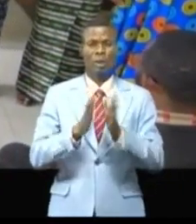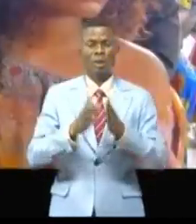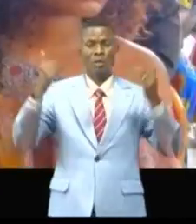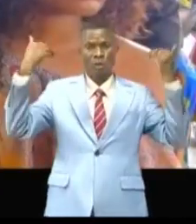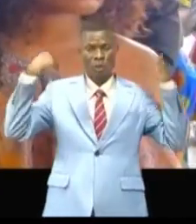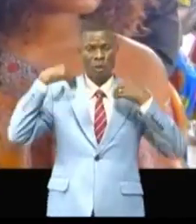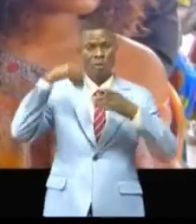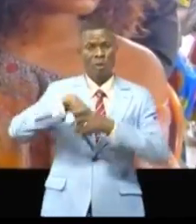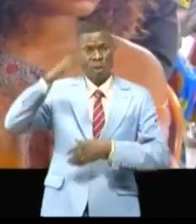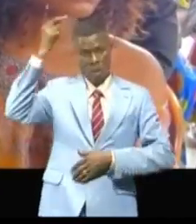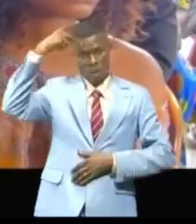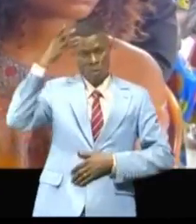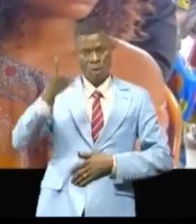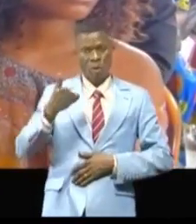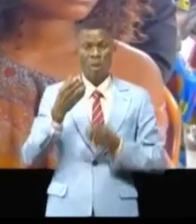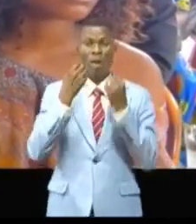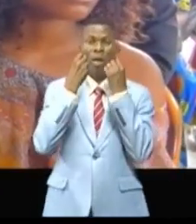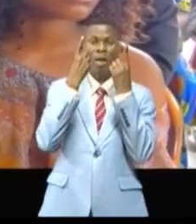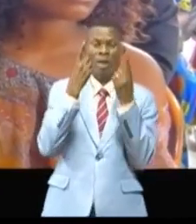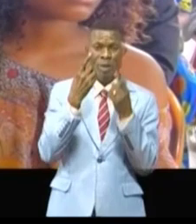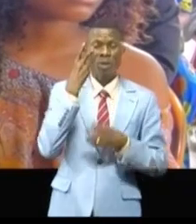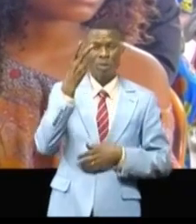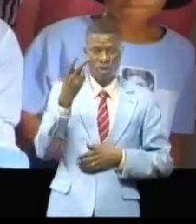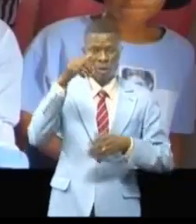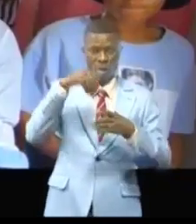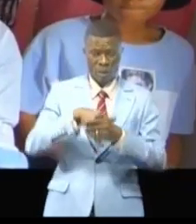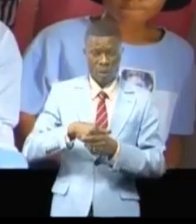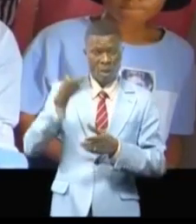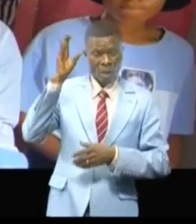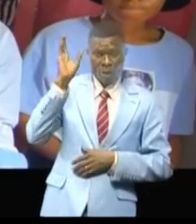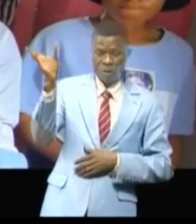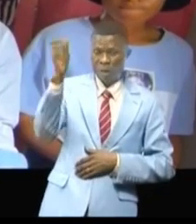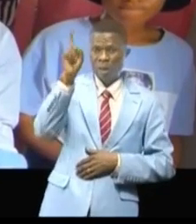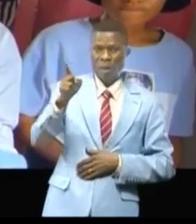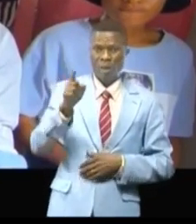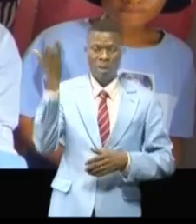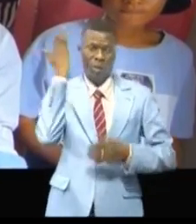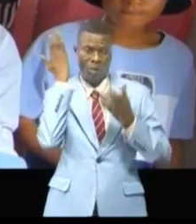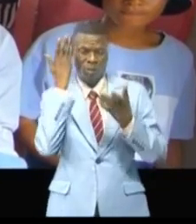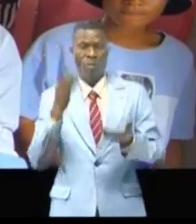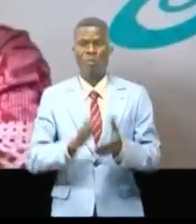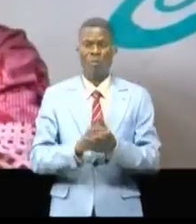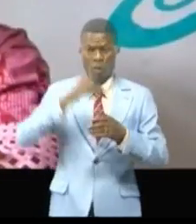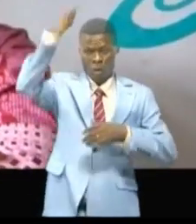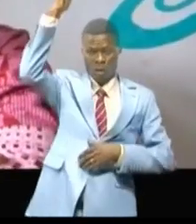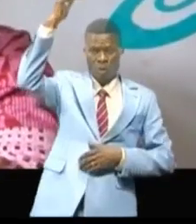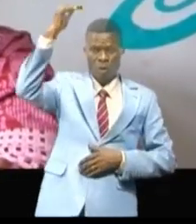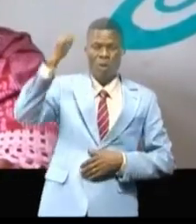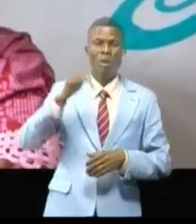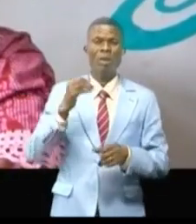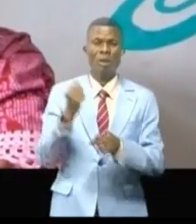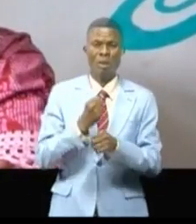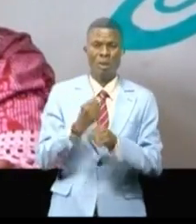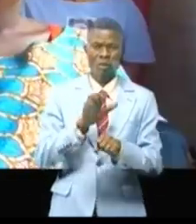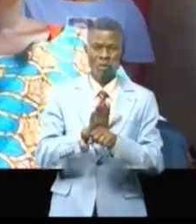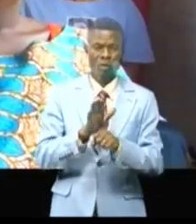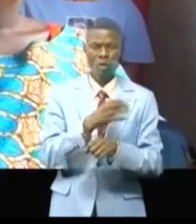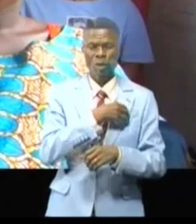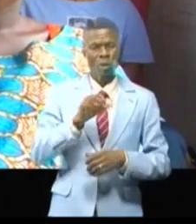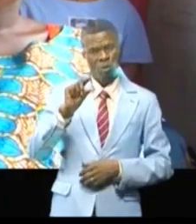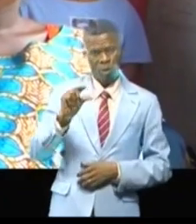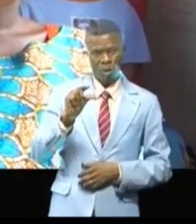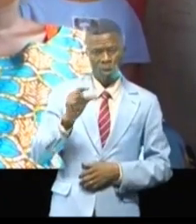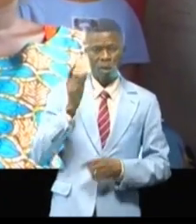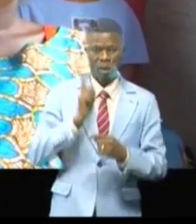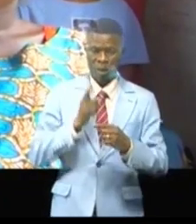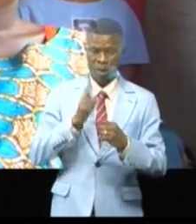décision. Elles ont été surprises de voir que dans ce coin de la ville, les hommes restent encore réservés sur cette question et ont